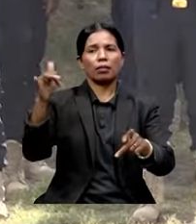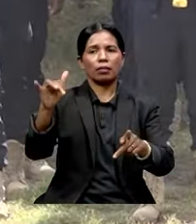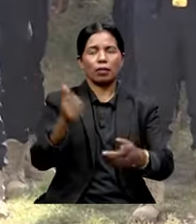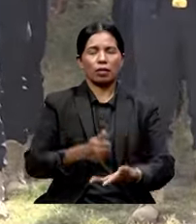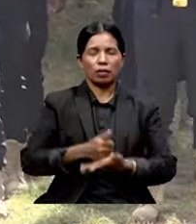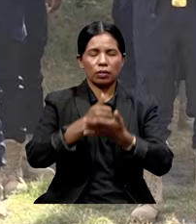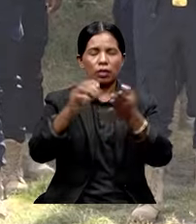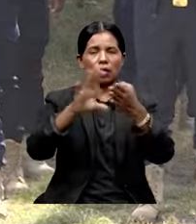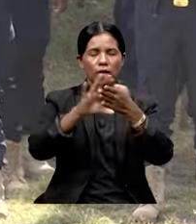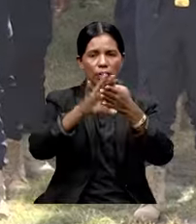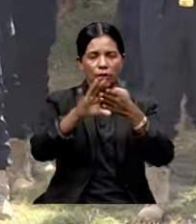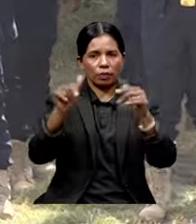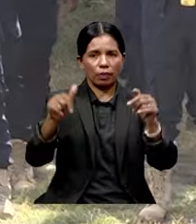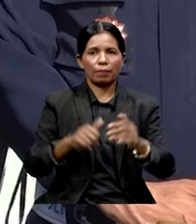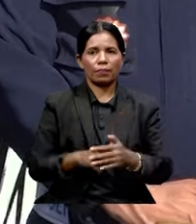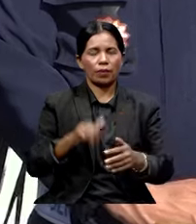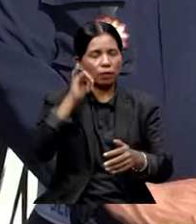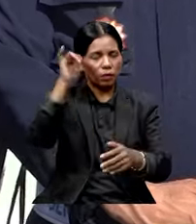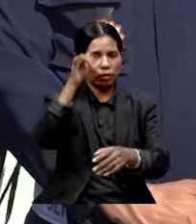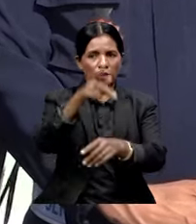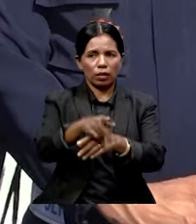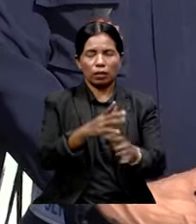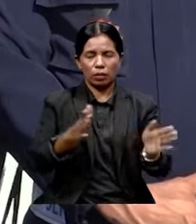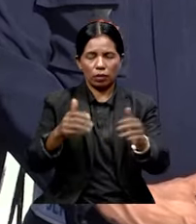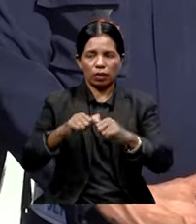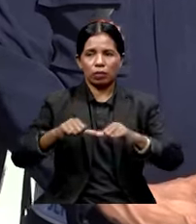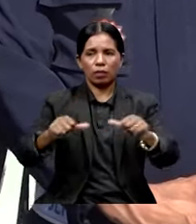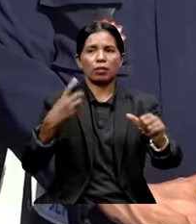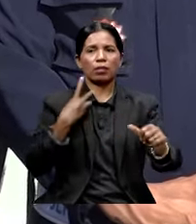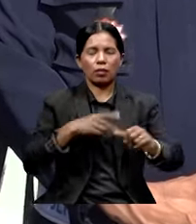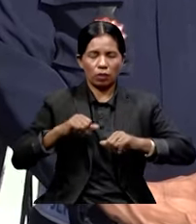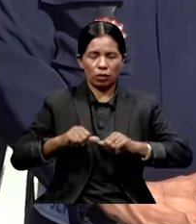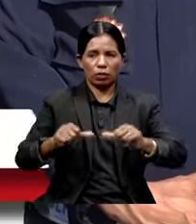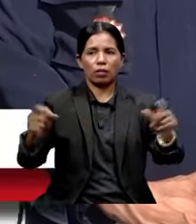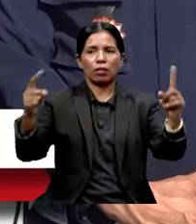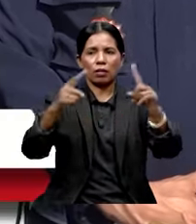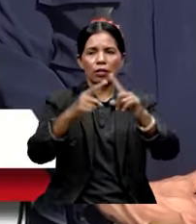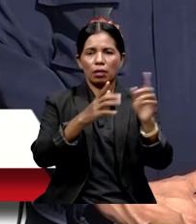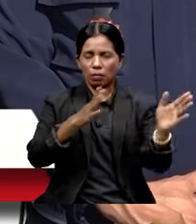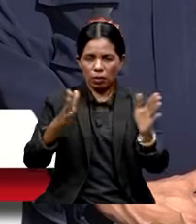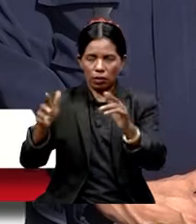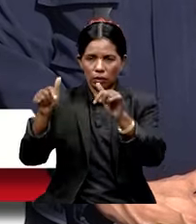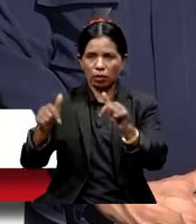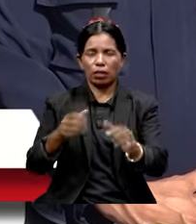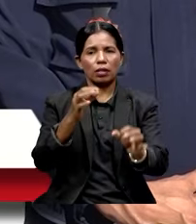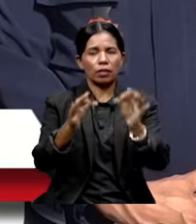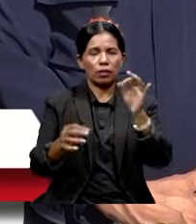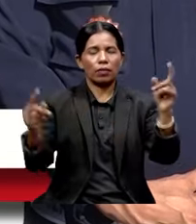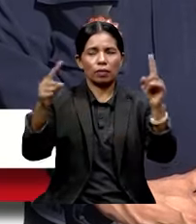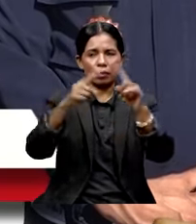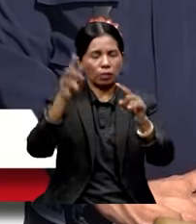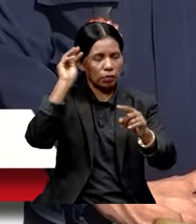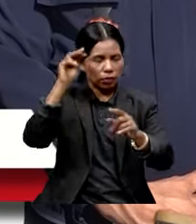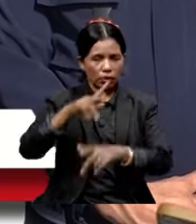facilita cartão, né? Então, o calan queda sem sira car, queda sem processo lá, na vida continua samba, nina processo, né? Karektona ya be minister